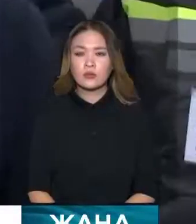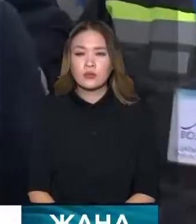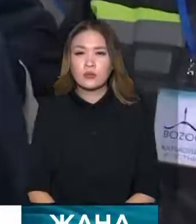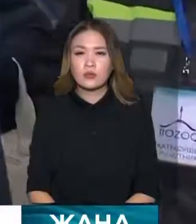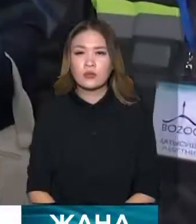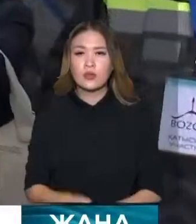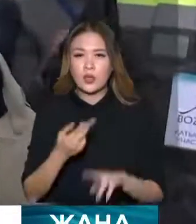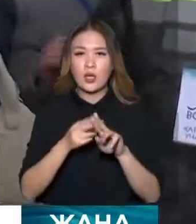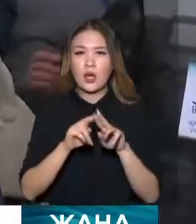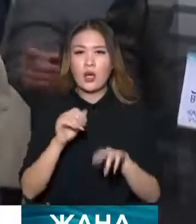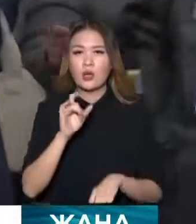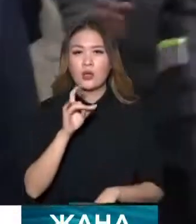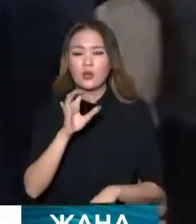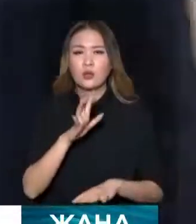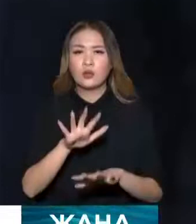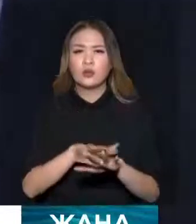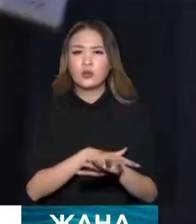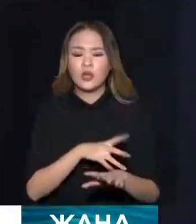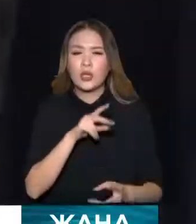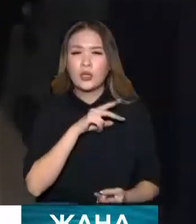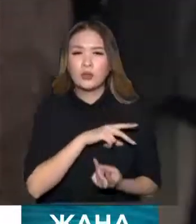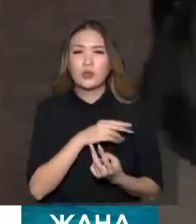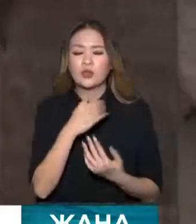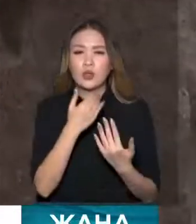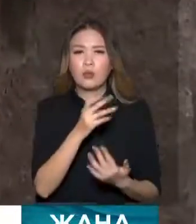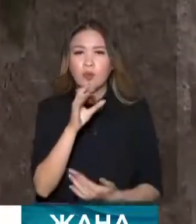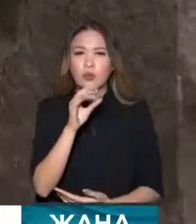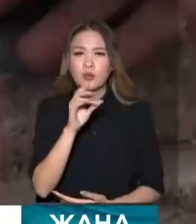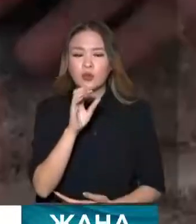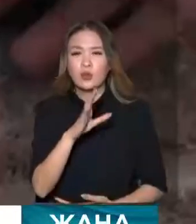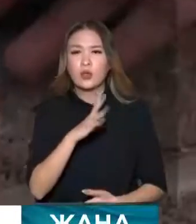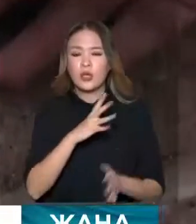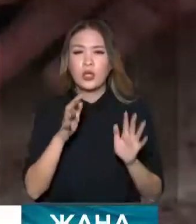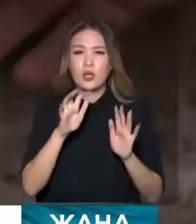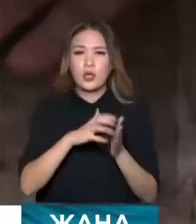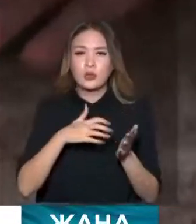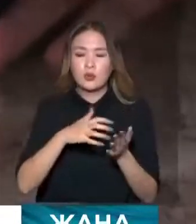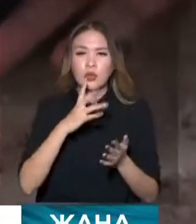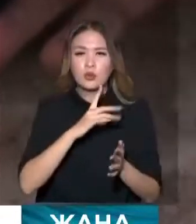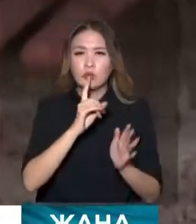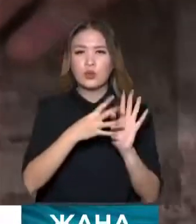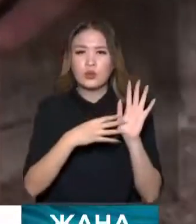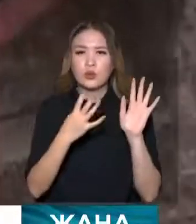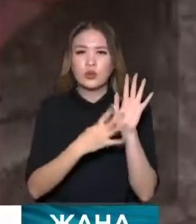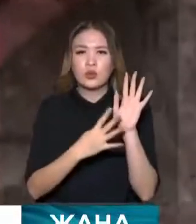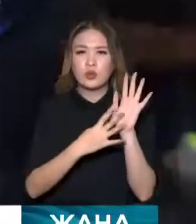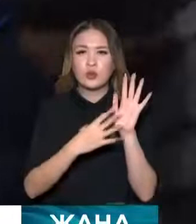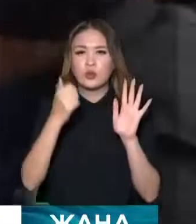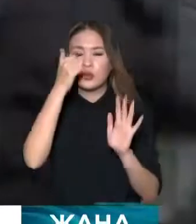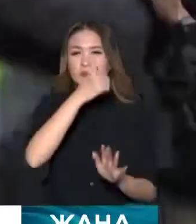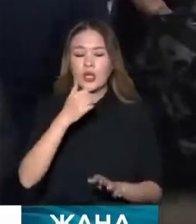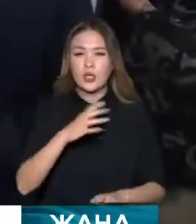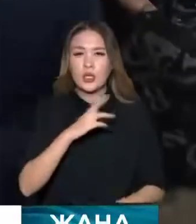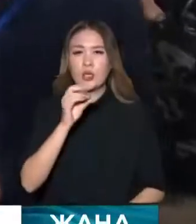Бұл археологтардың ұзақ жылғы еңбегінің жемісі. Бозоқтағы қазба жұмыстары сонау 1999 жылы әйгілі